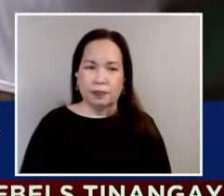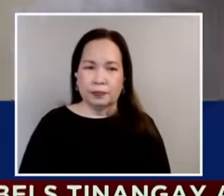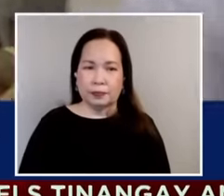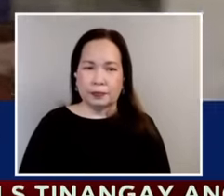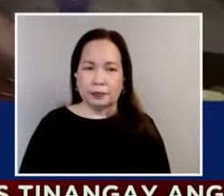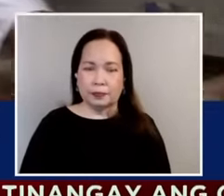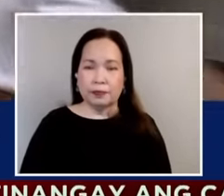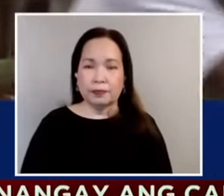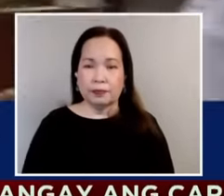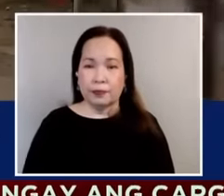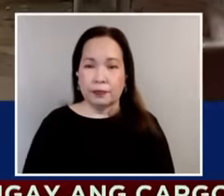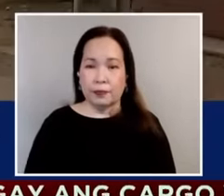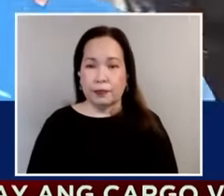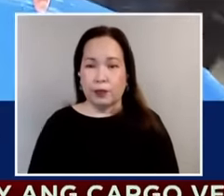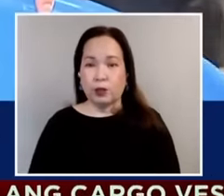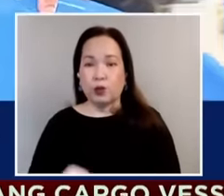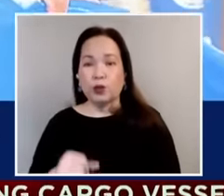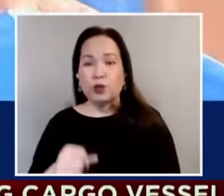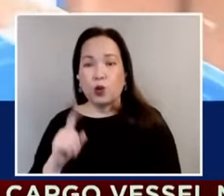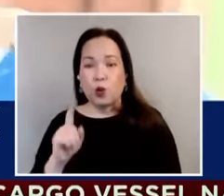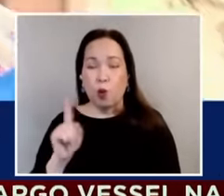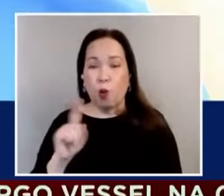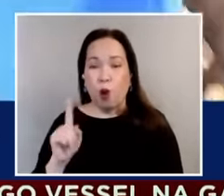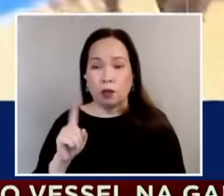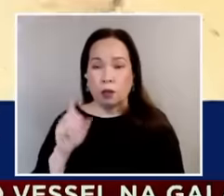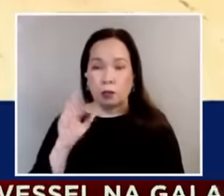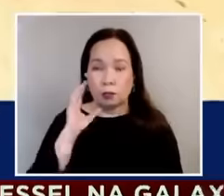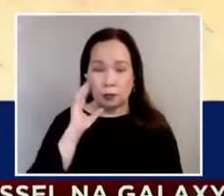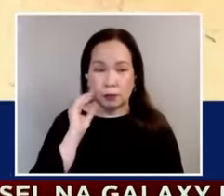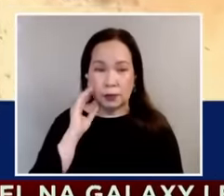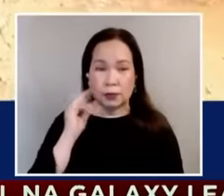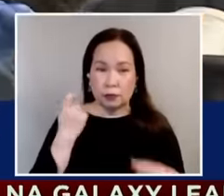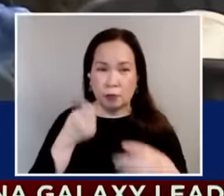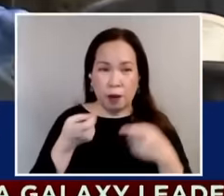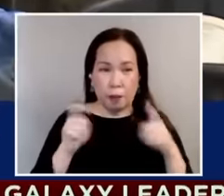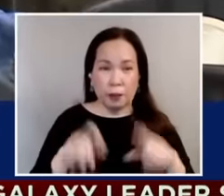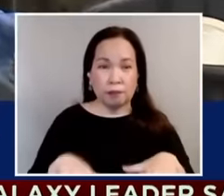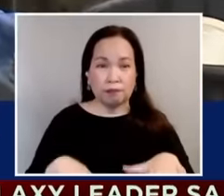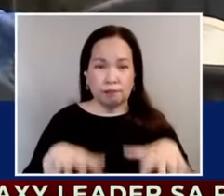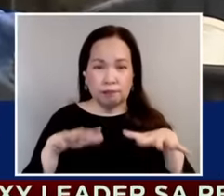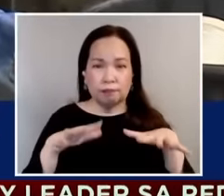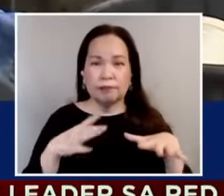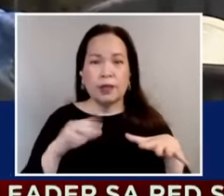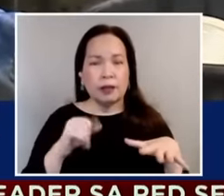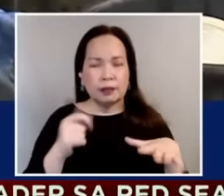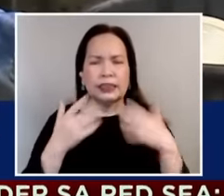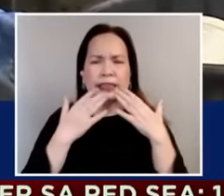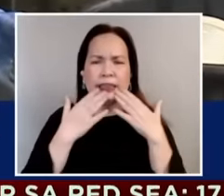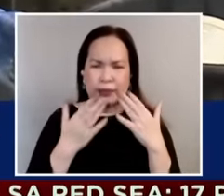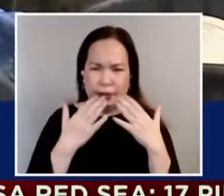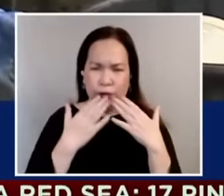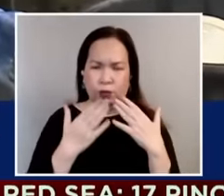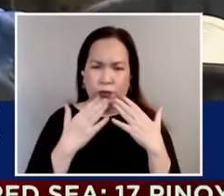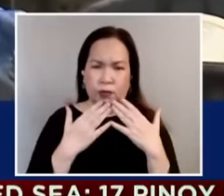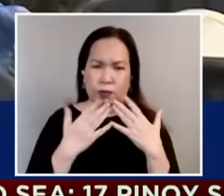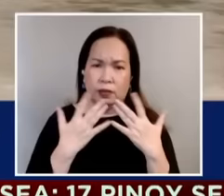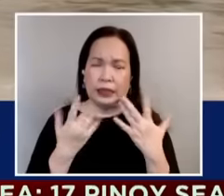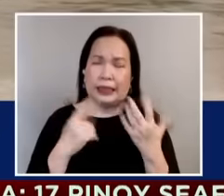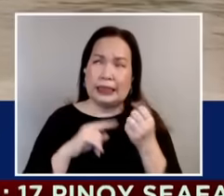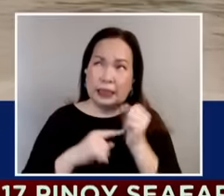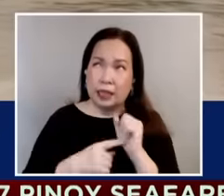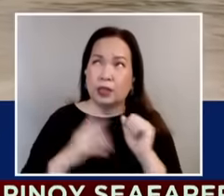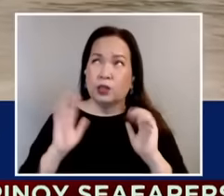Sa kabila ng sinapit sa baha, nagpapasalamat ang mga residente na nakapagsimula na silang maglinis sa kanilang bahay.